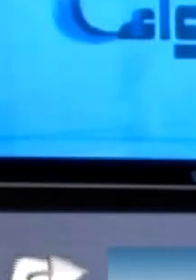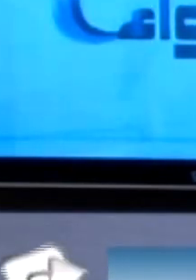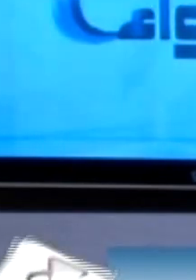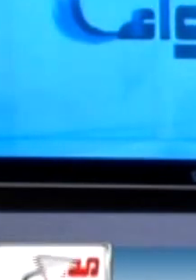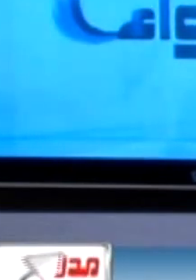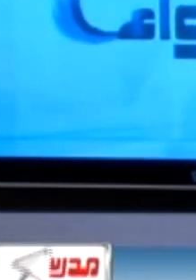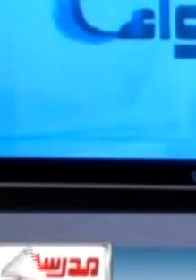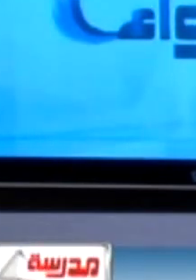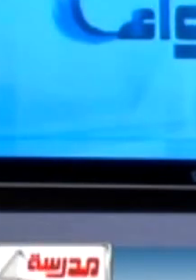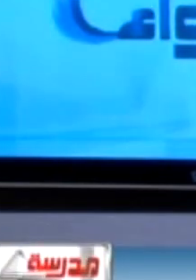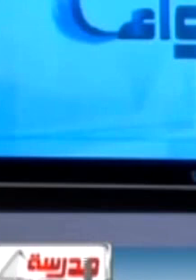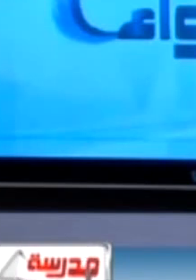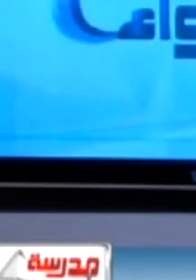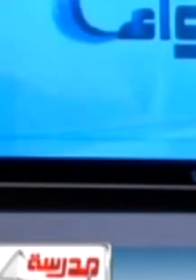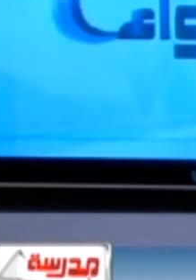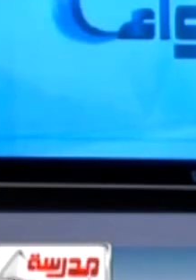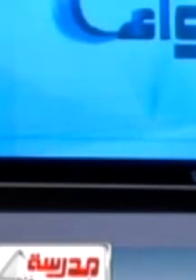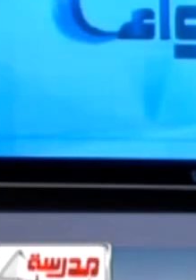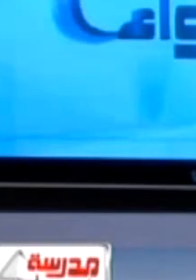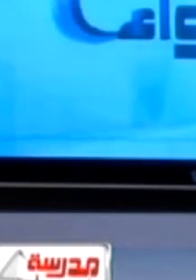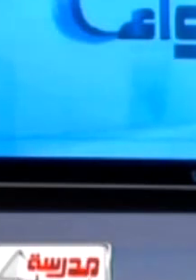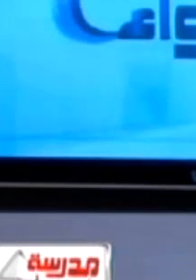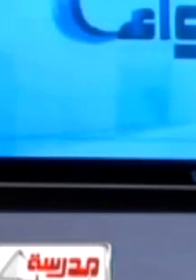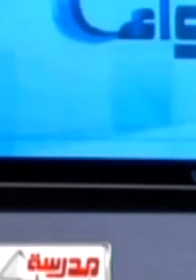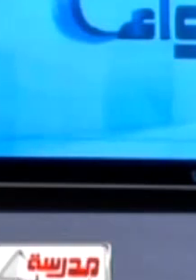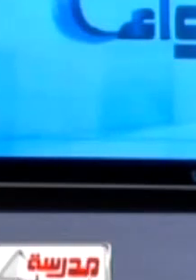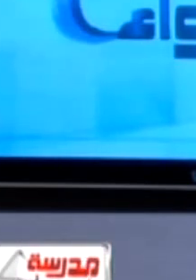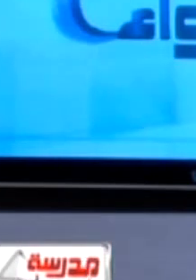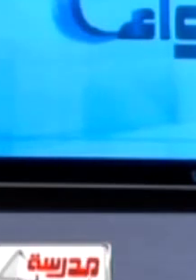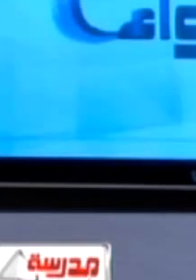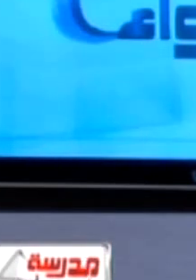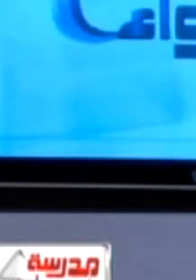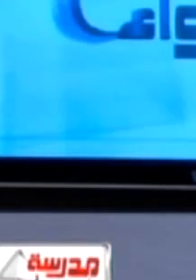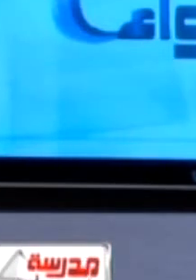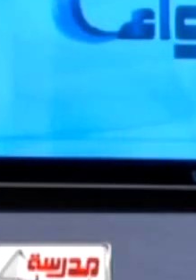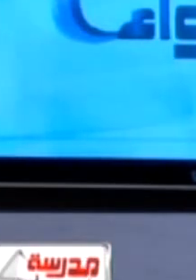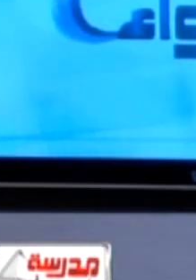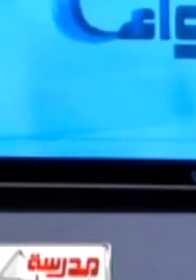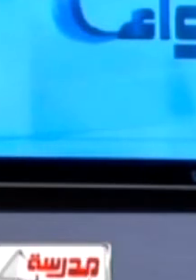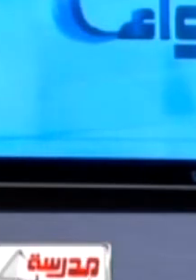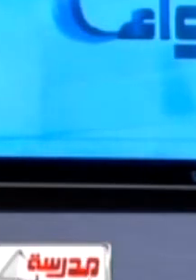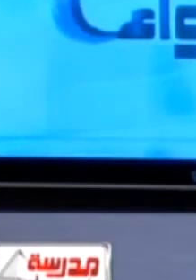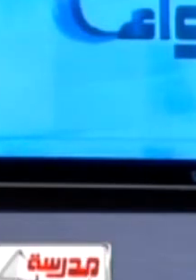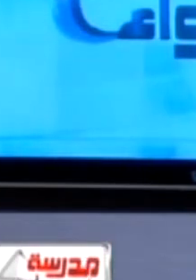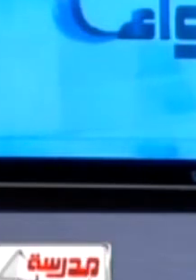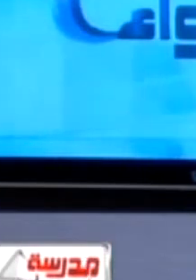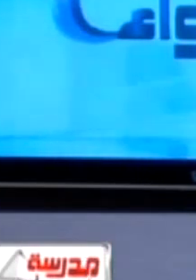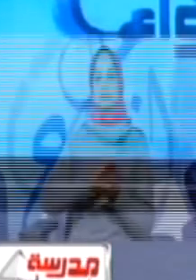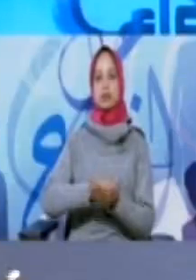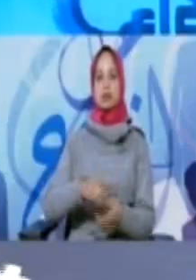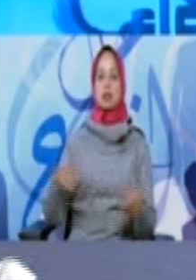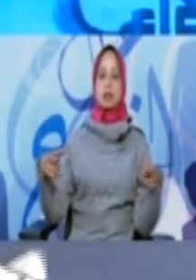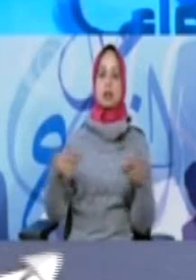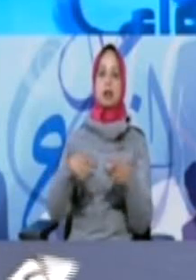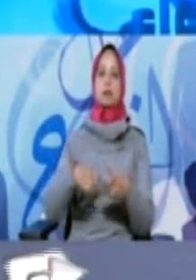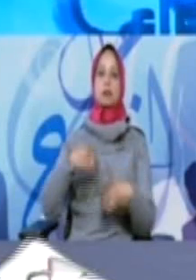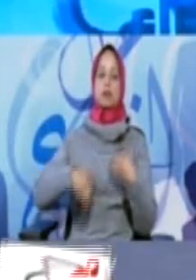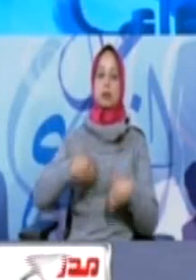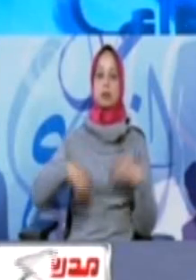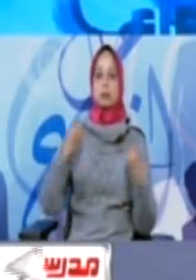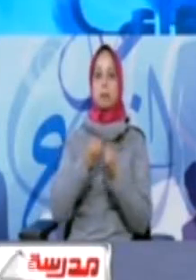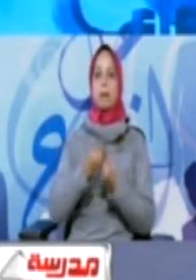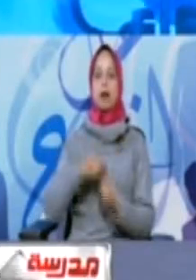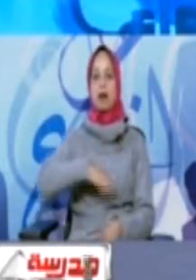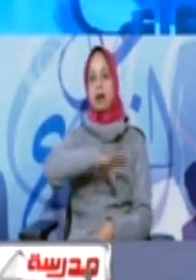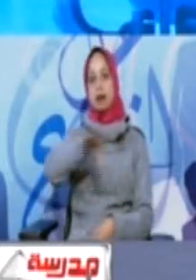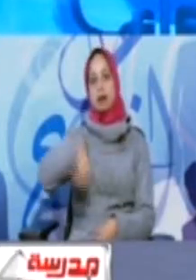بنرحب بالأستاذة سحر عبد العليم مترجمة الإشارة. أهلا أستاذة سحر. طبعا فكرة الدمج فكرة جديدة، وكانت أول مرة تطرح